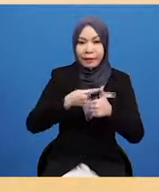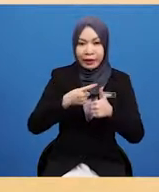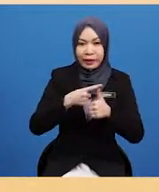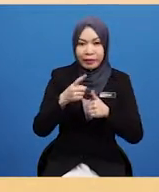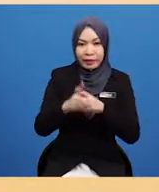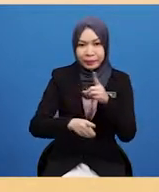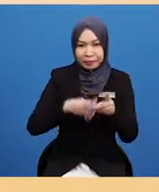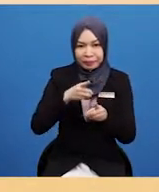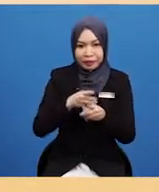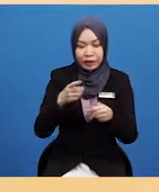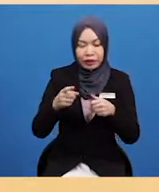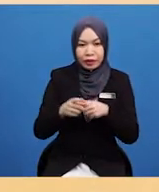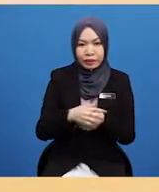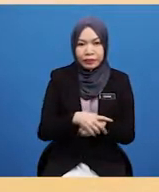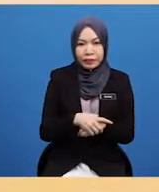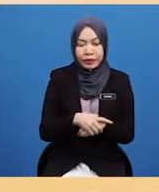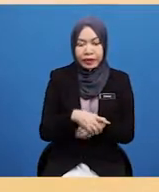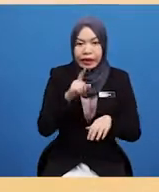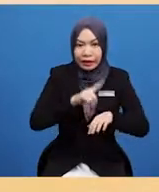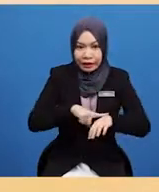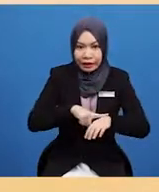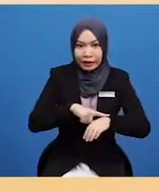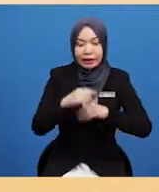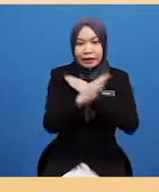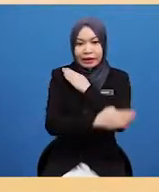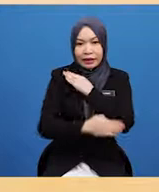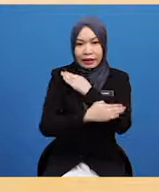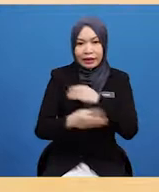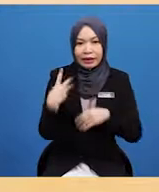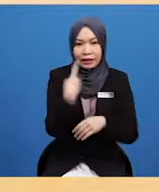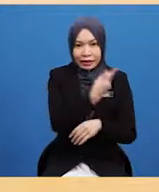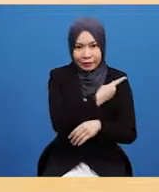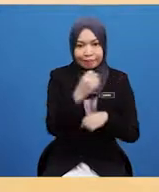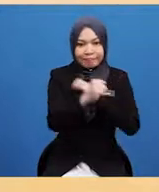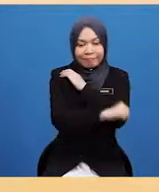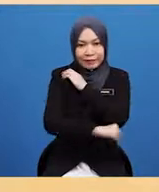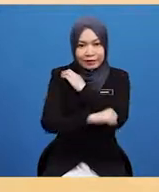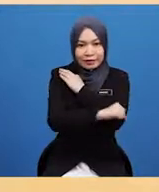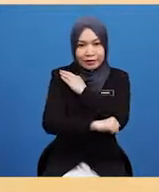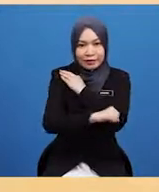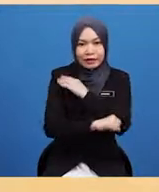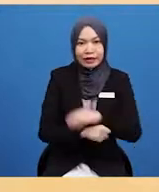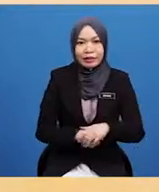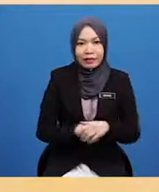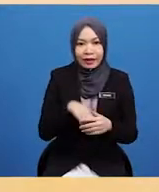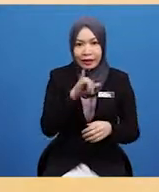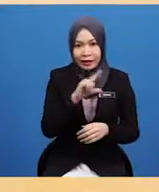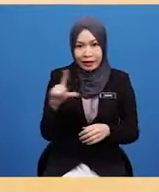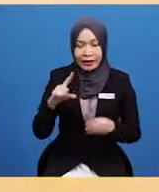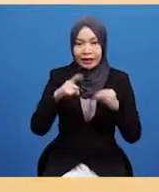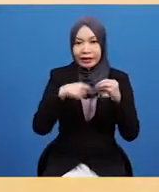Baiklah, nasionalisme di negara kita sebelum Perang Dunia berkisar dengan empat